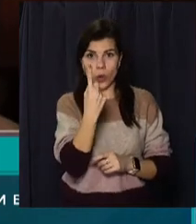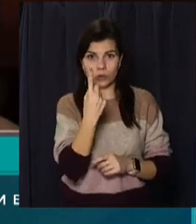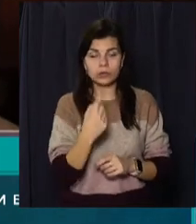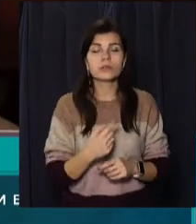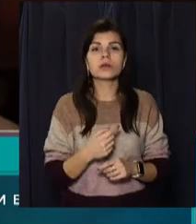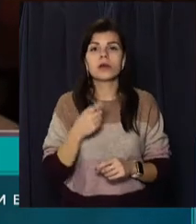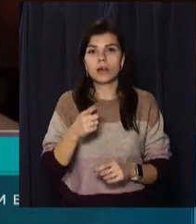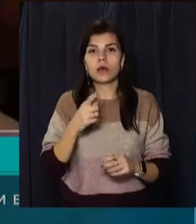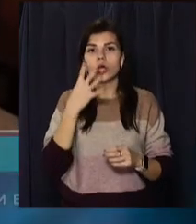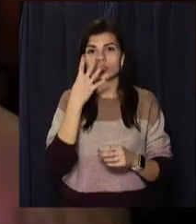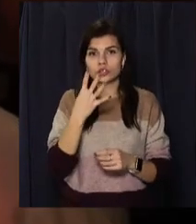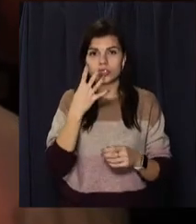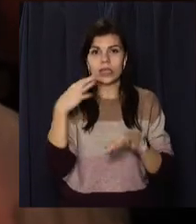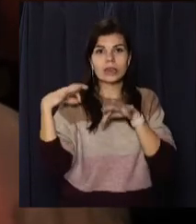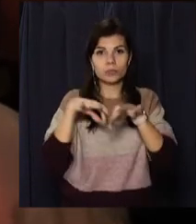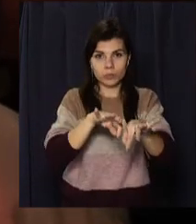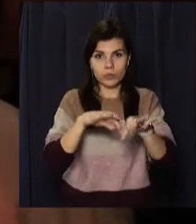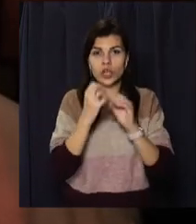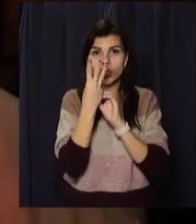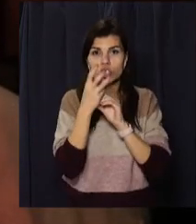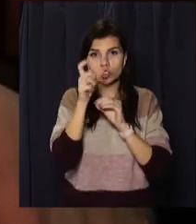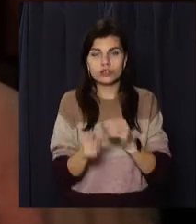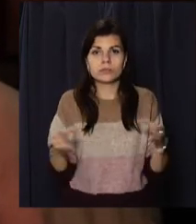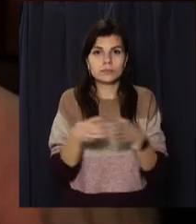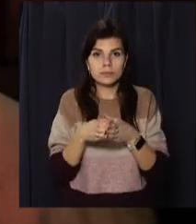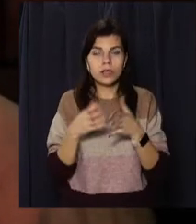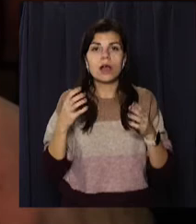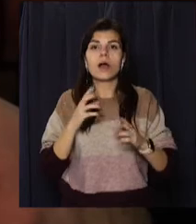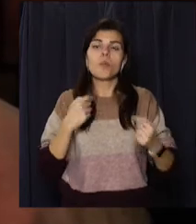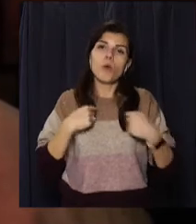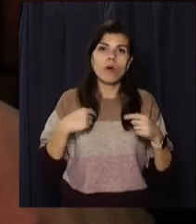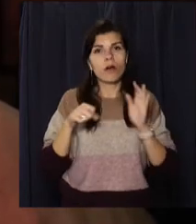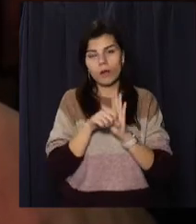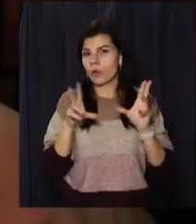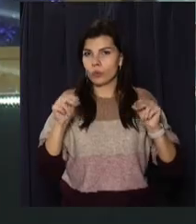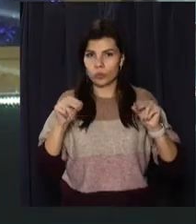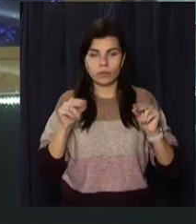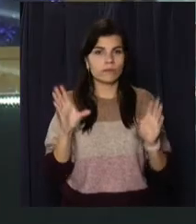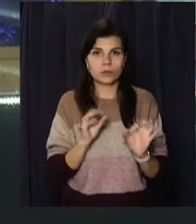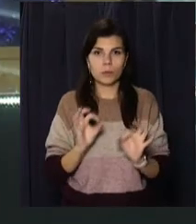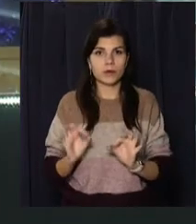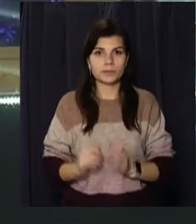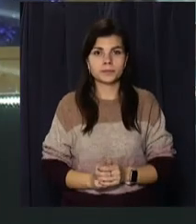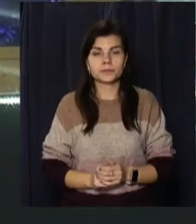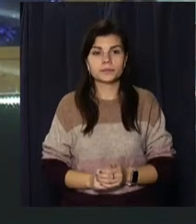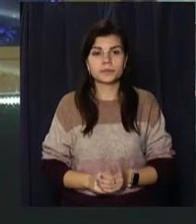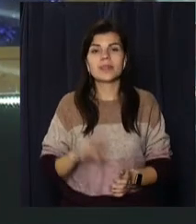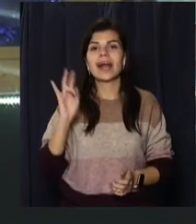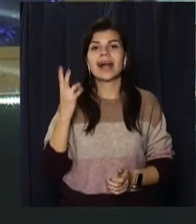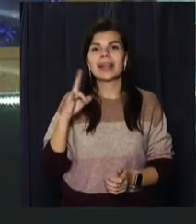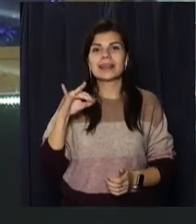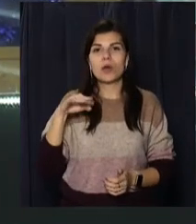місця пожежі залучено 4 одиниці техніки, 13 чоловік особового складу. Загиблих та постраждалих на пожежі немає. А в Нікопольському